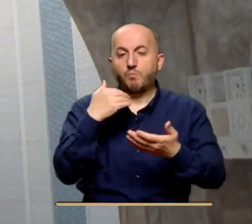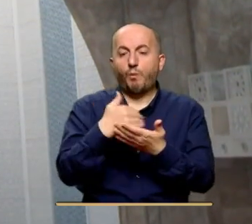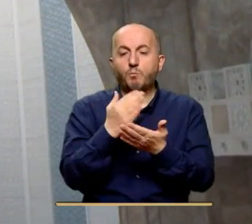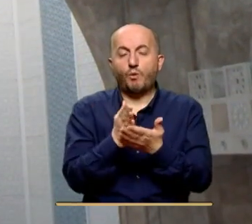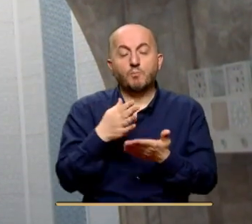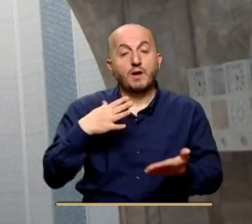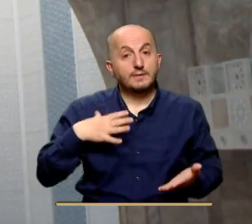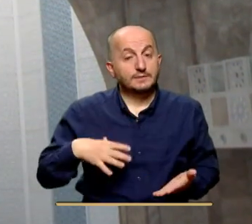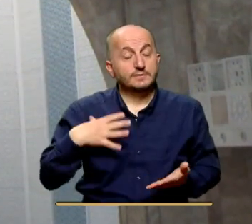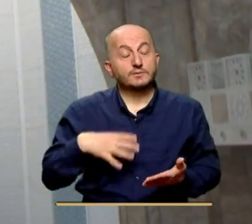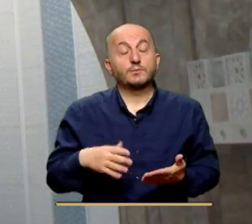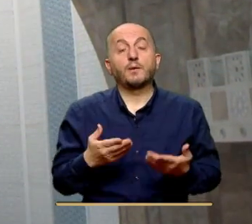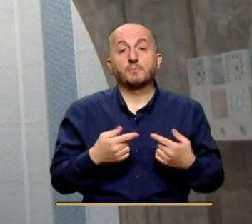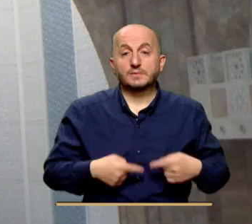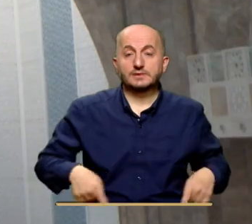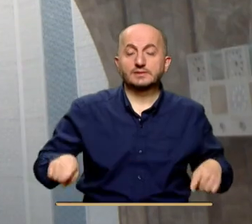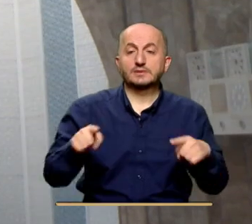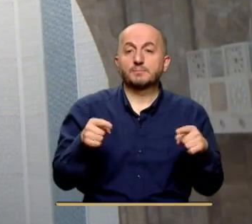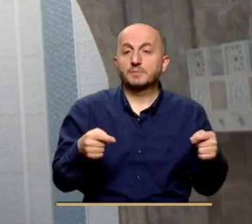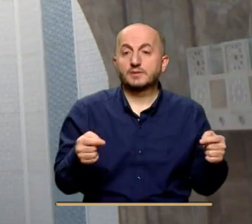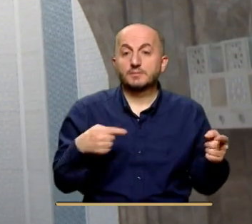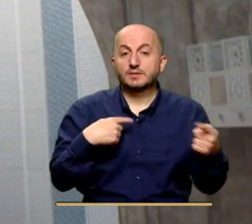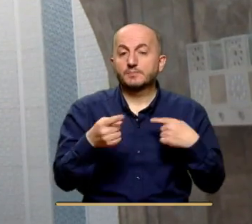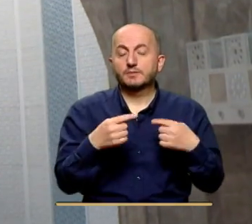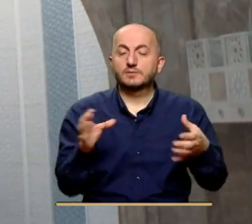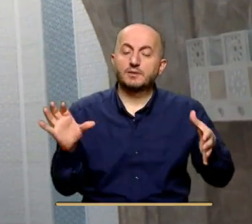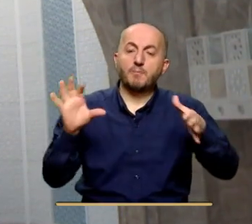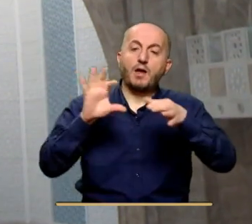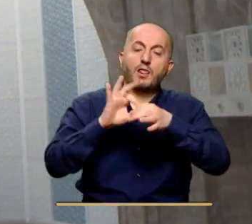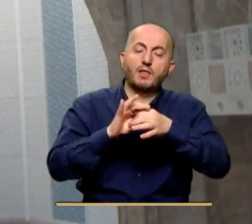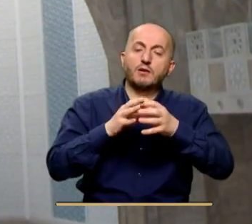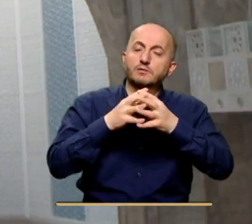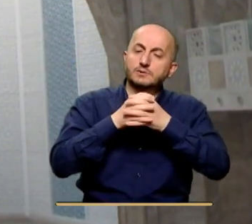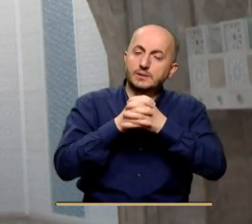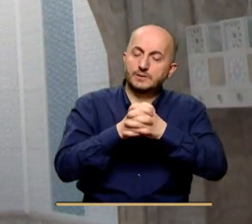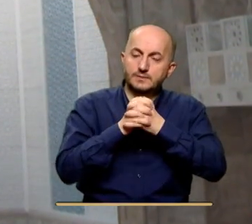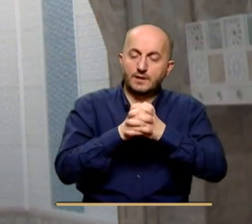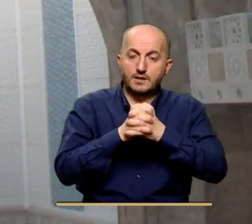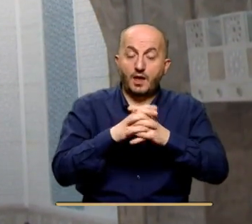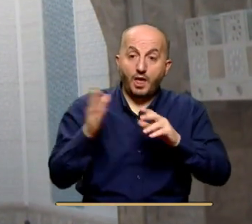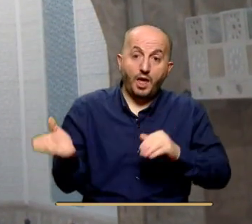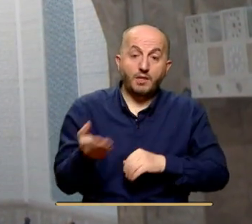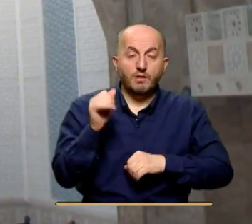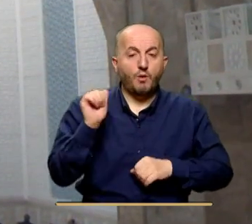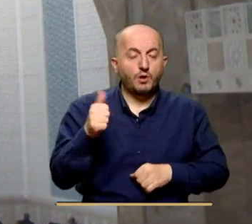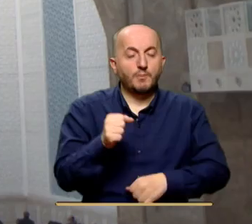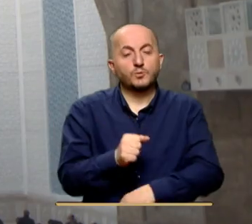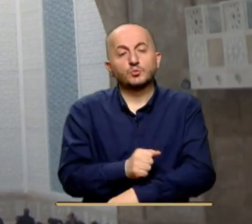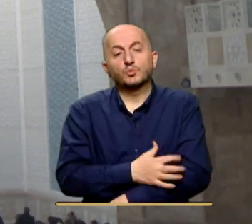istiyor. Halbuki bizi birbirimize bağlayan, kenetleyen en önemli